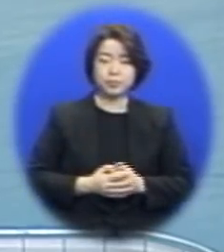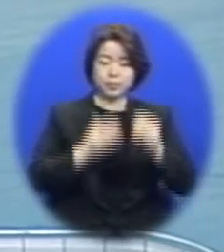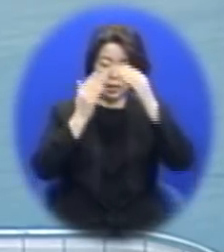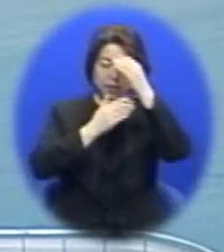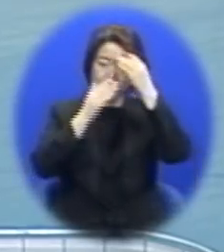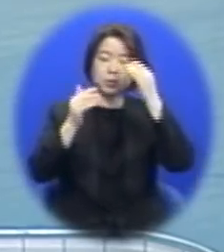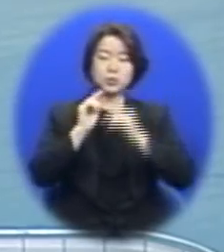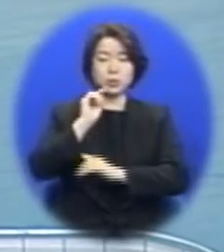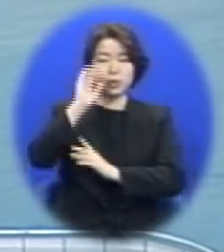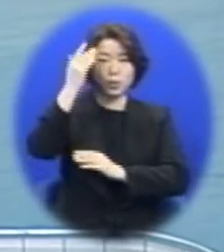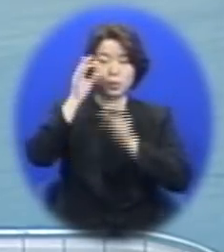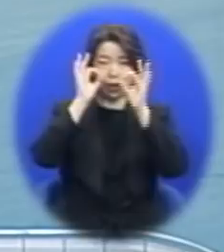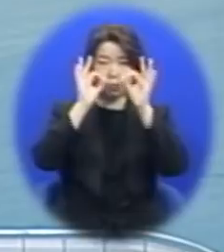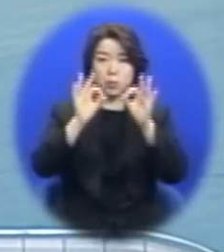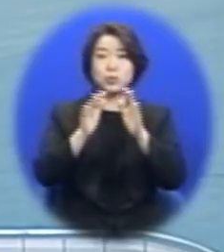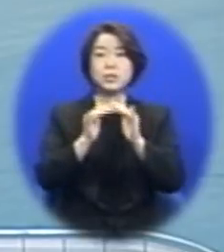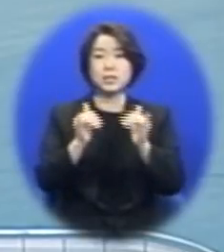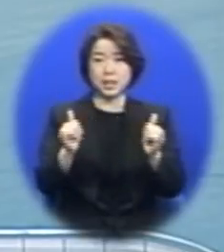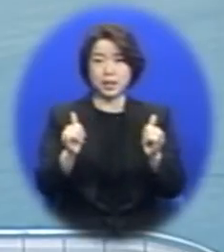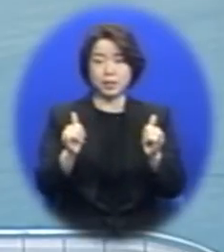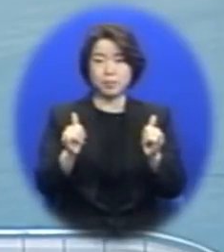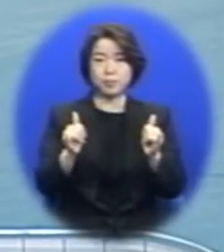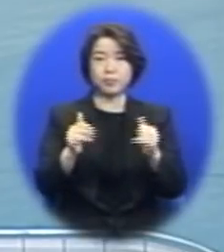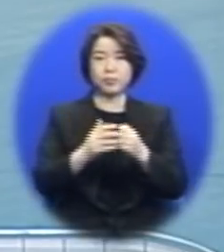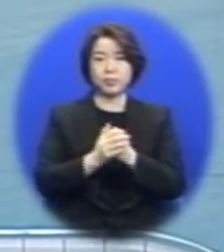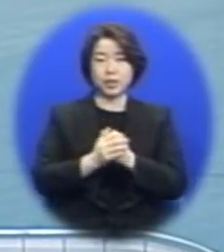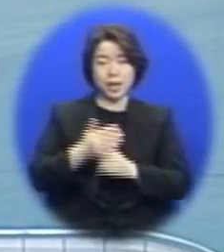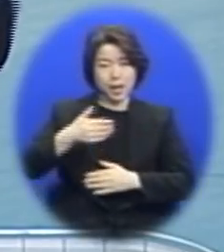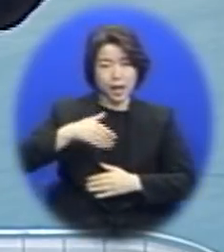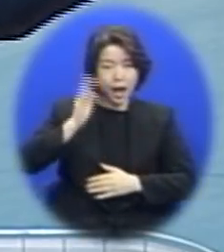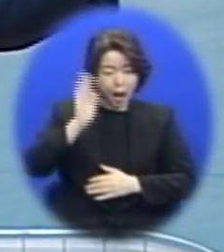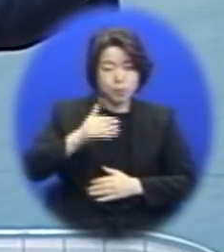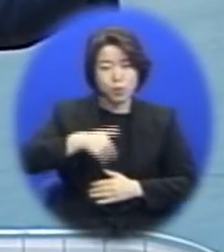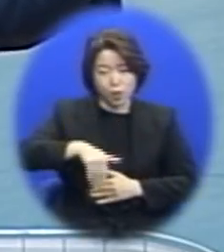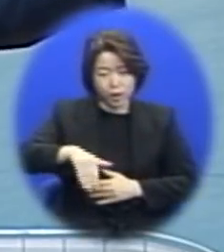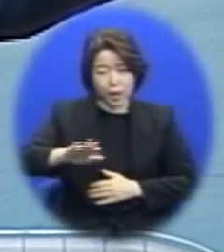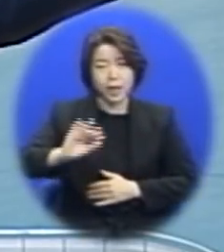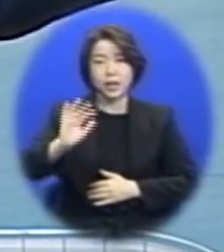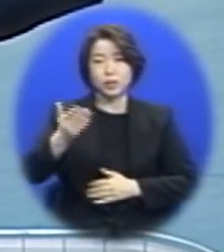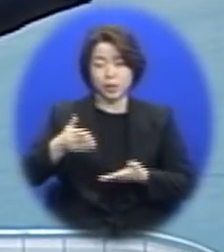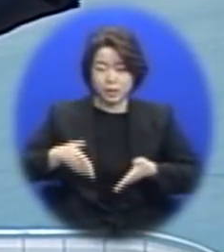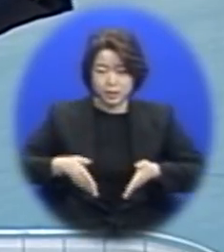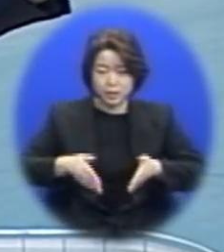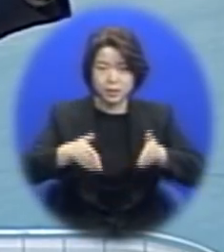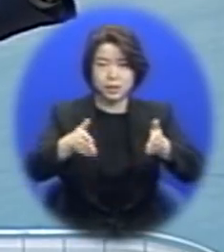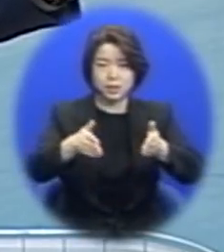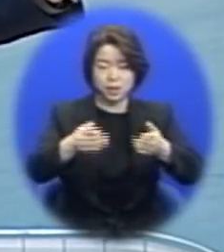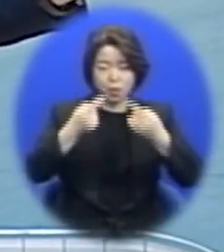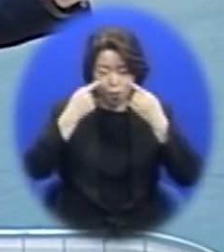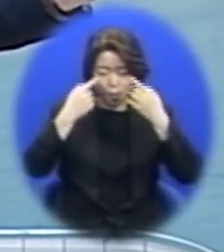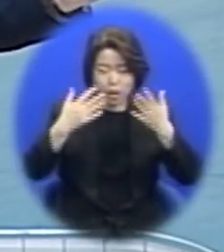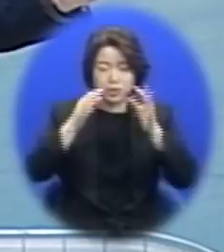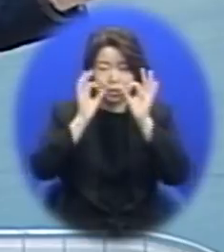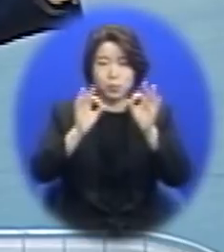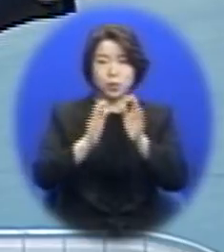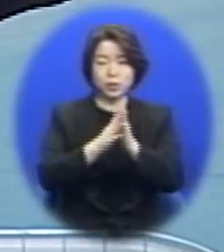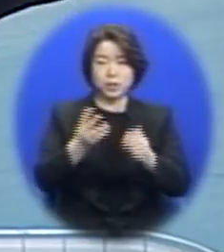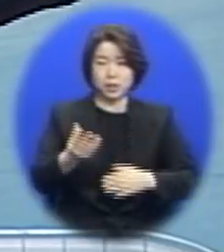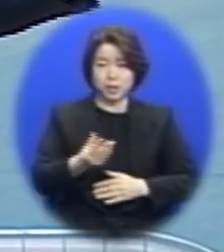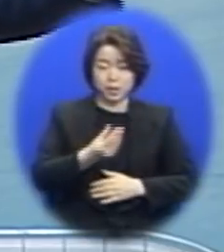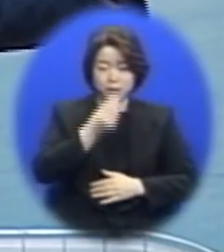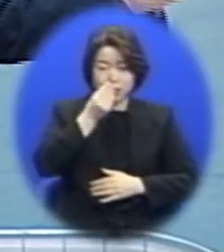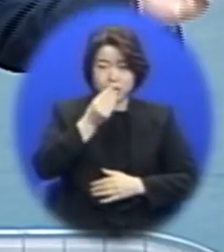성도의 영광을 보는 자에게는 가야 될 길이 환히 보입니다. 이게 시온의 대로예요.